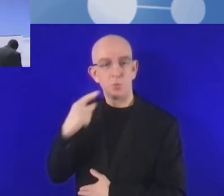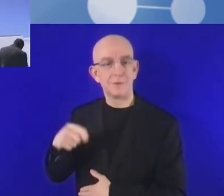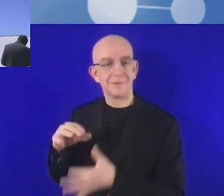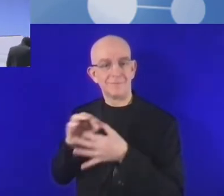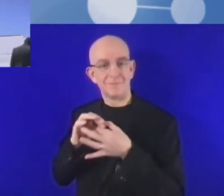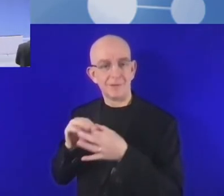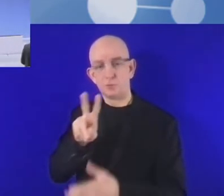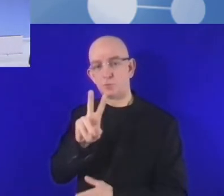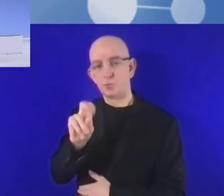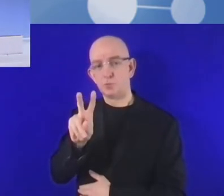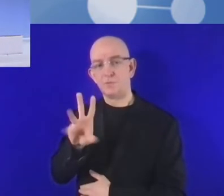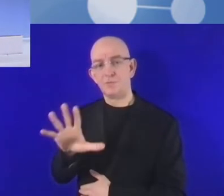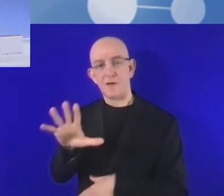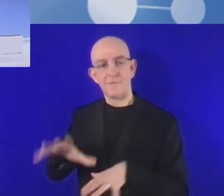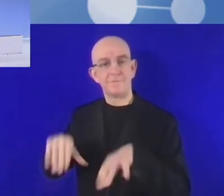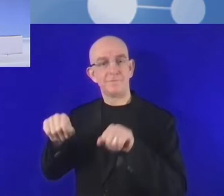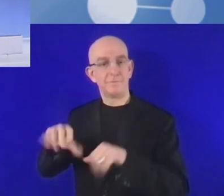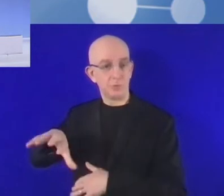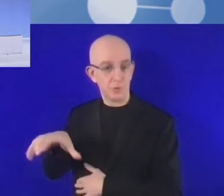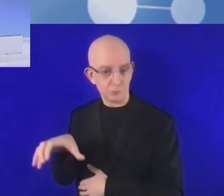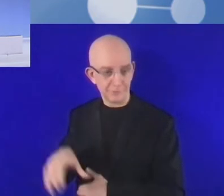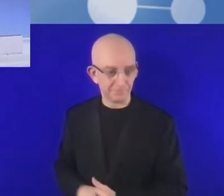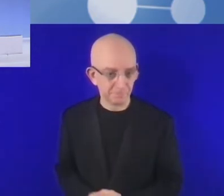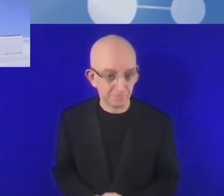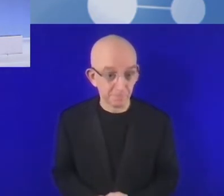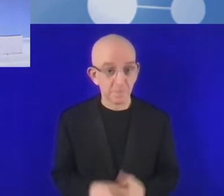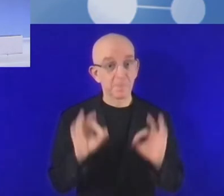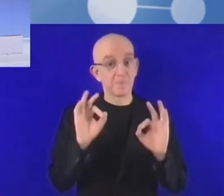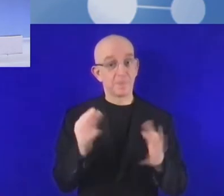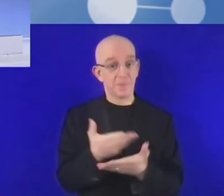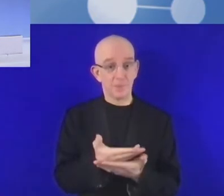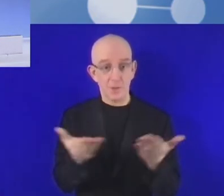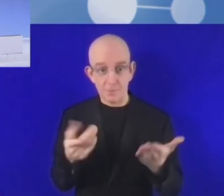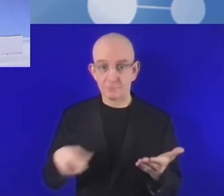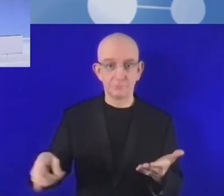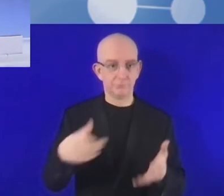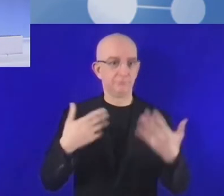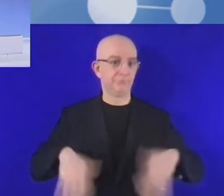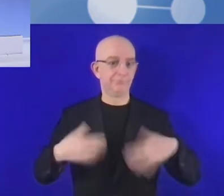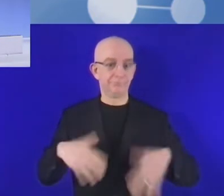Dziedaj Dziuszy IGF De Huetam. Niszymen Siensengmen